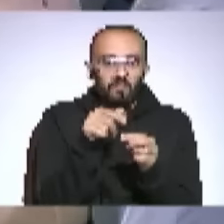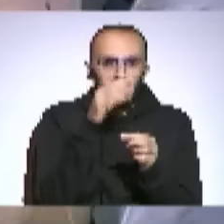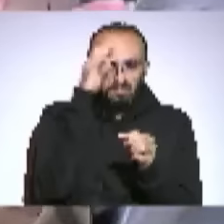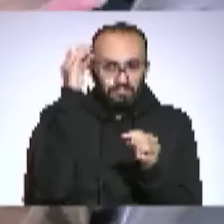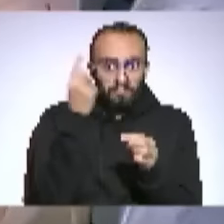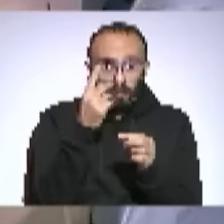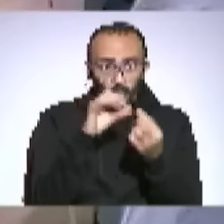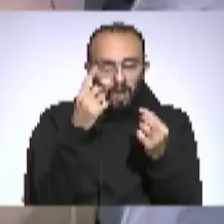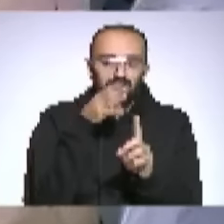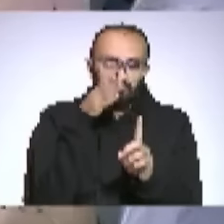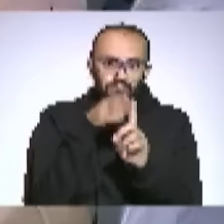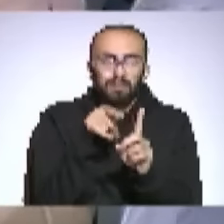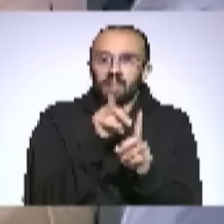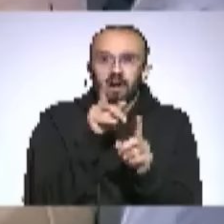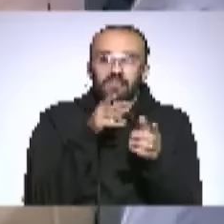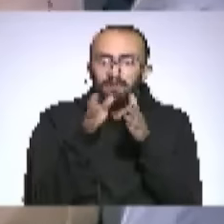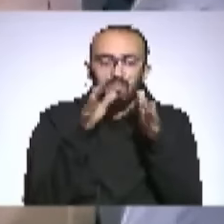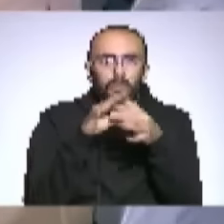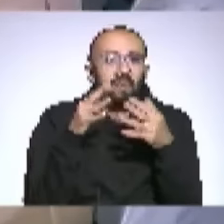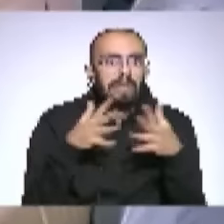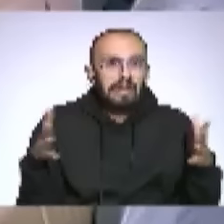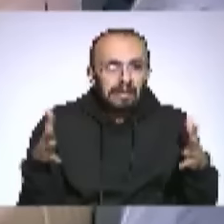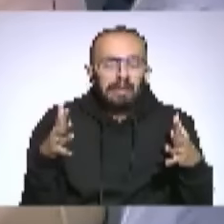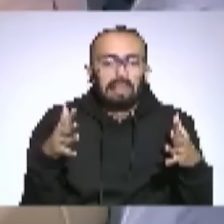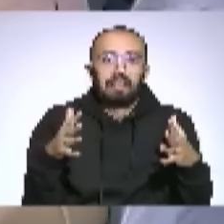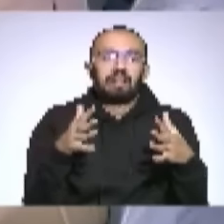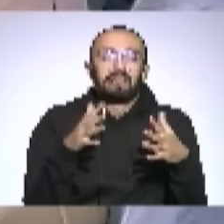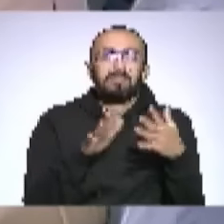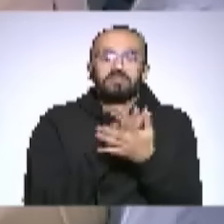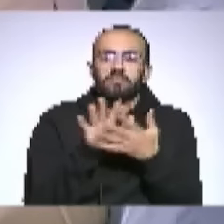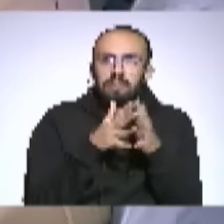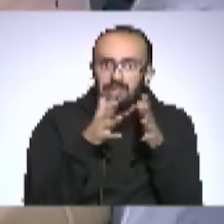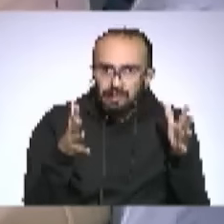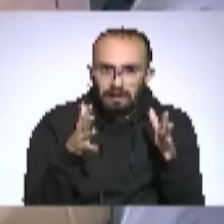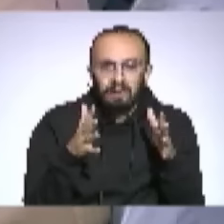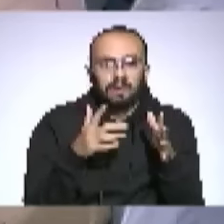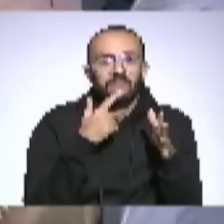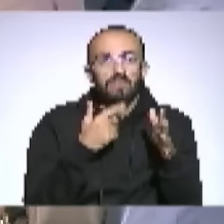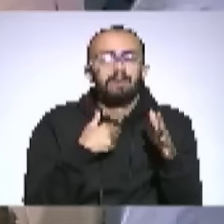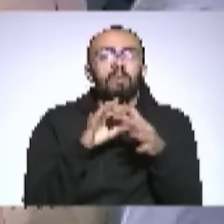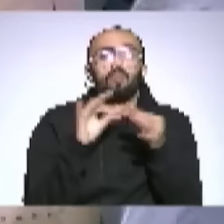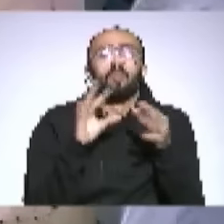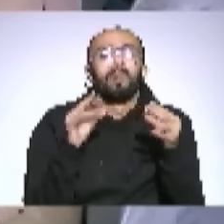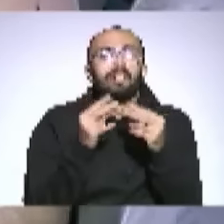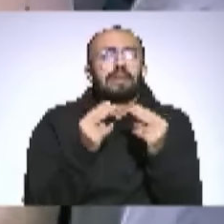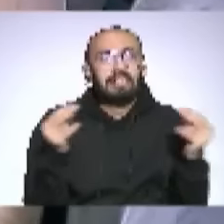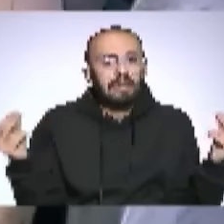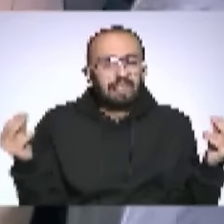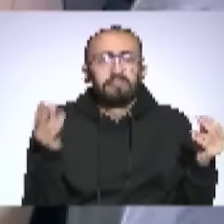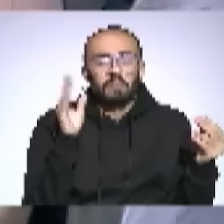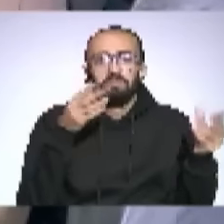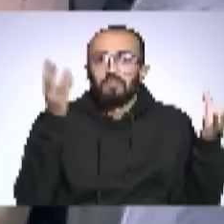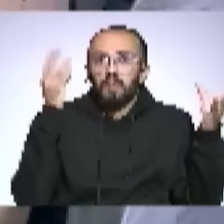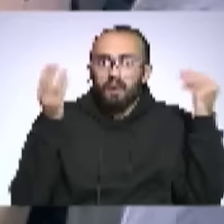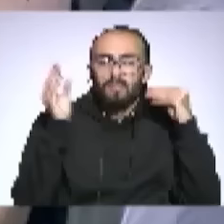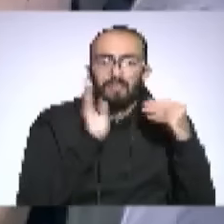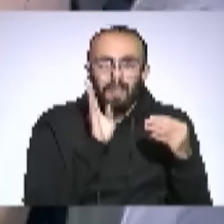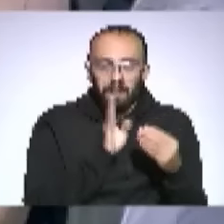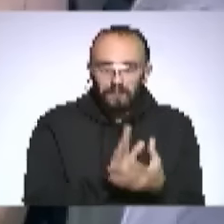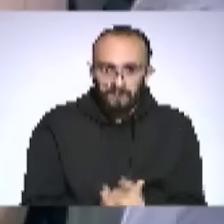احنا بنتعرض لمشاعر كتير قد تكون صعبه لكن في نفس الوقت ل موضوعات كتيره نقدر ناخد منها خبره